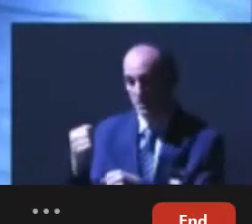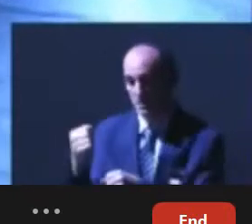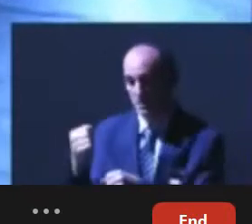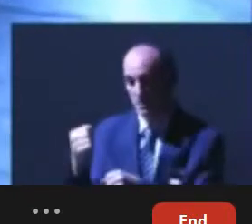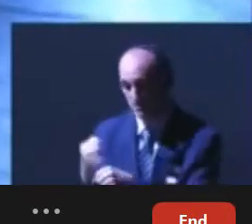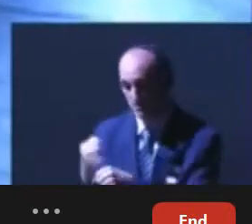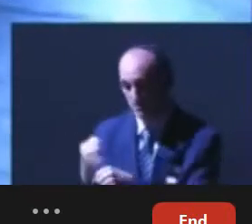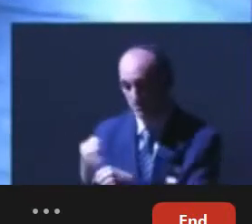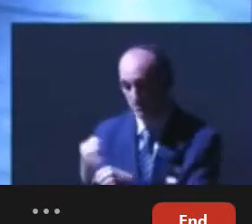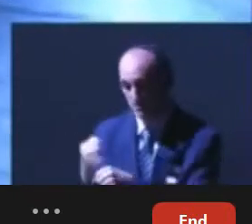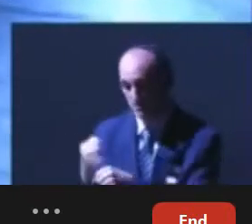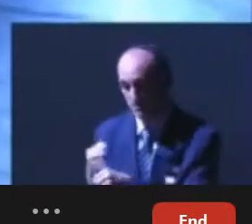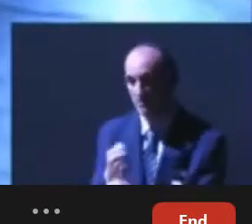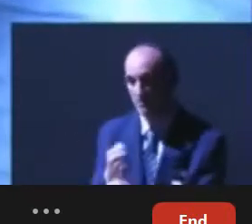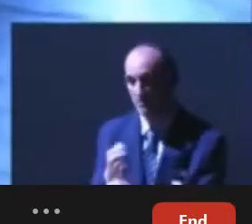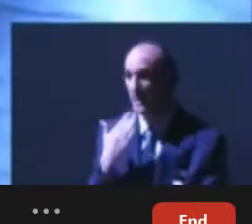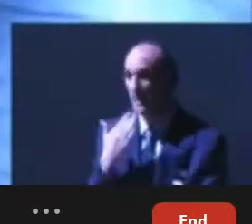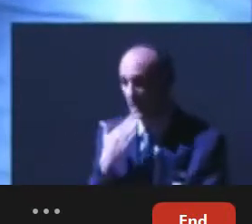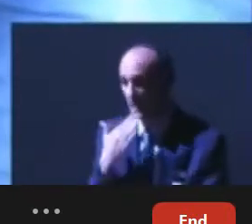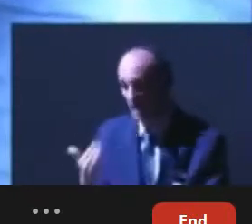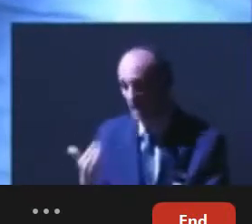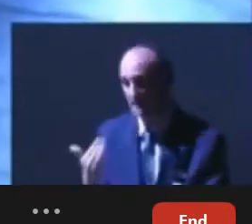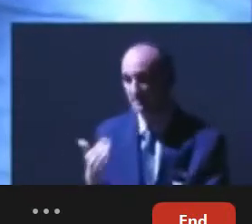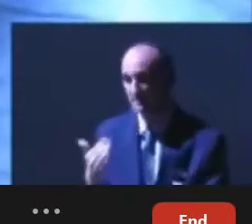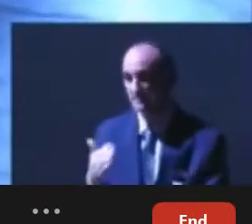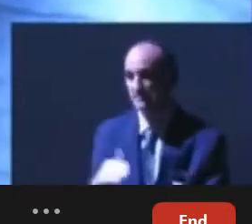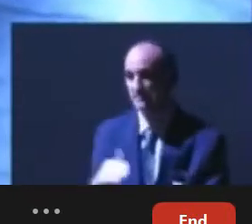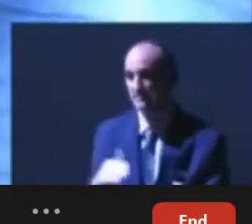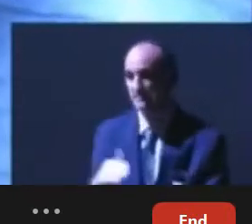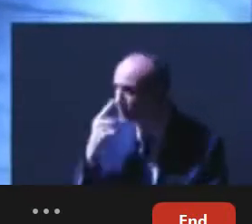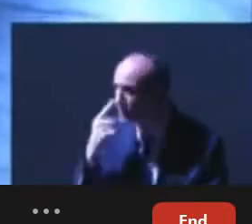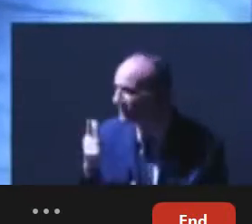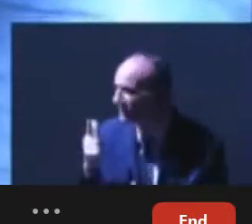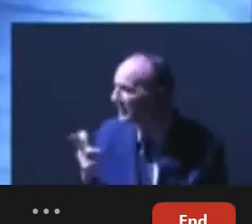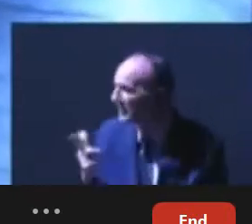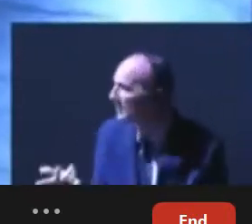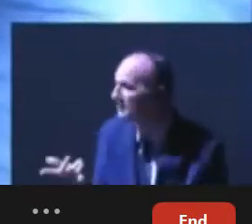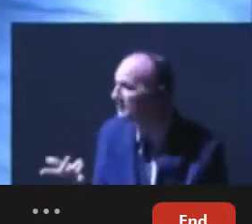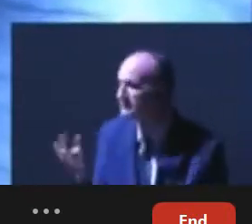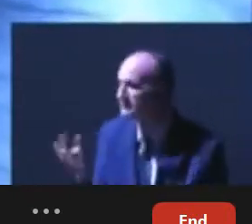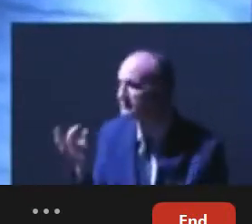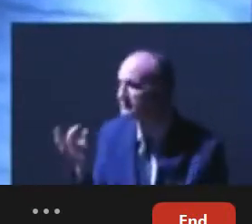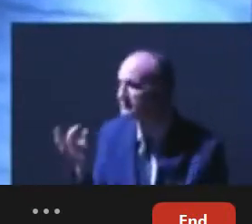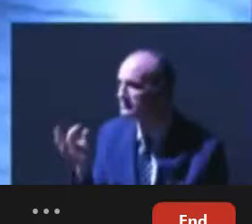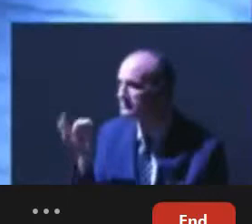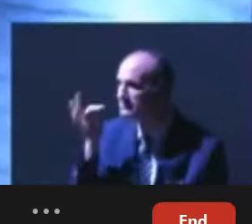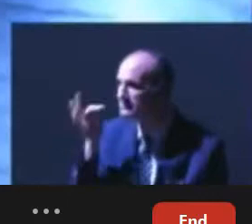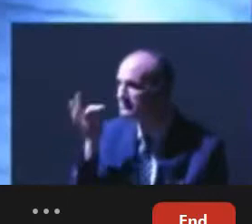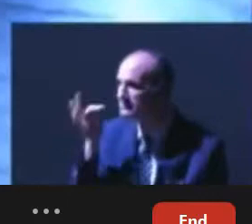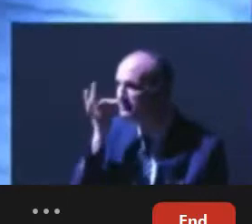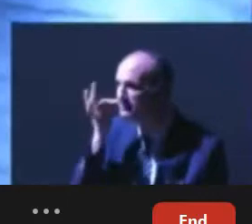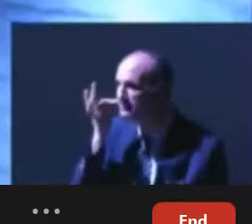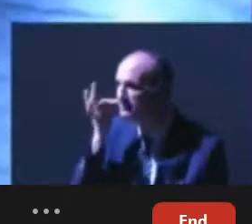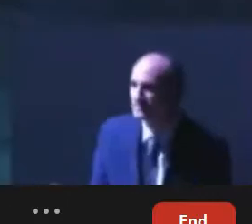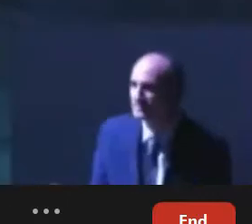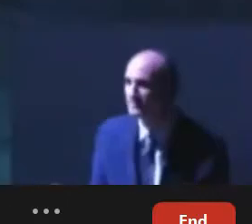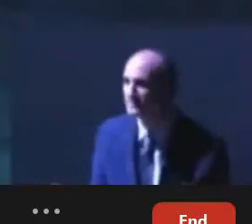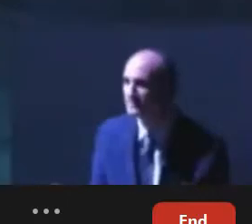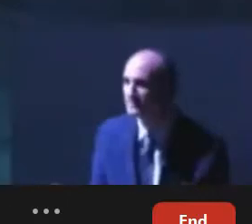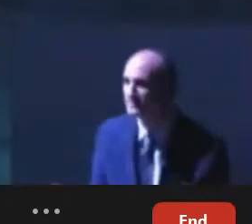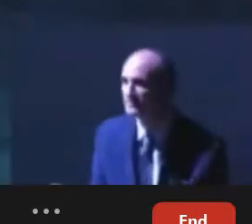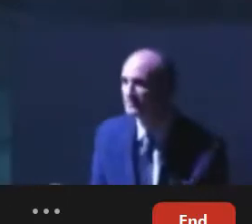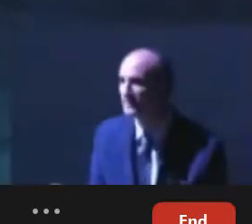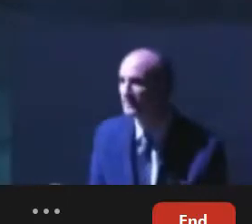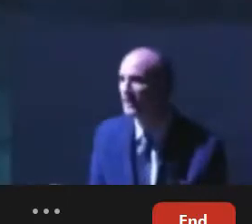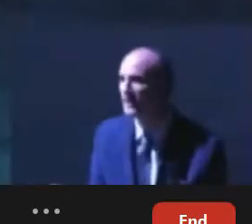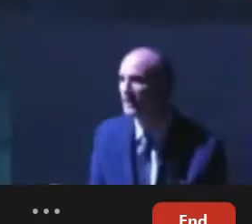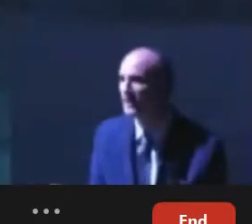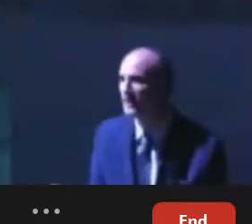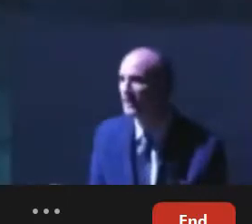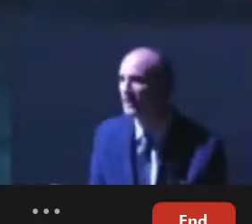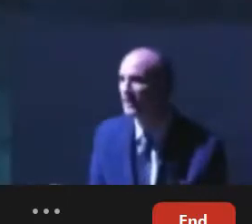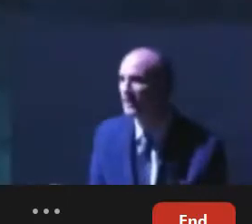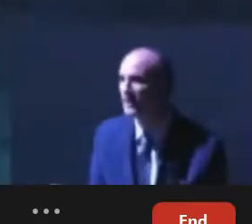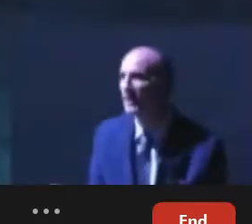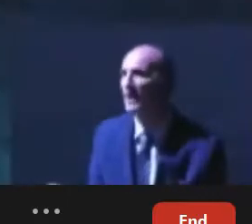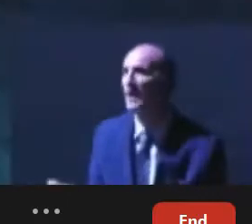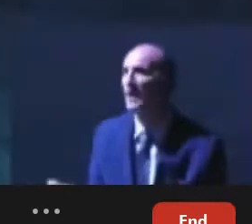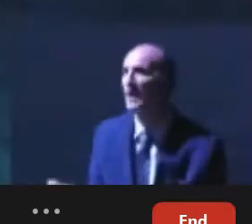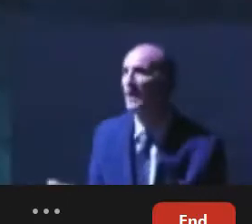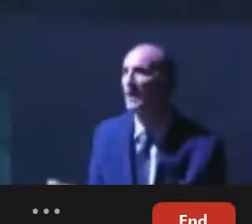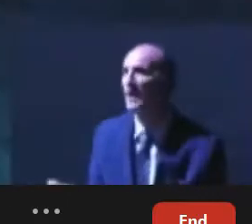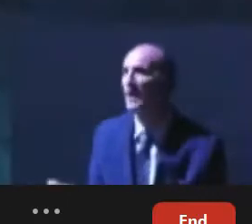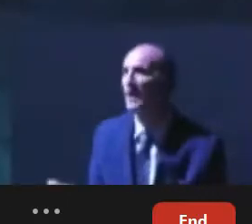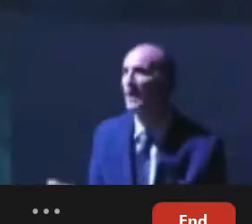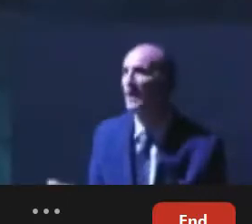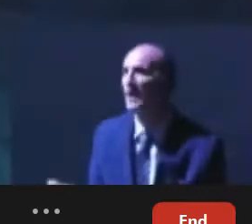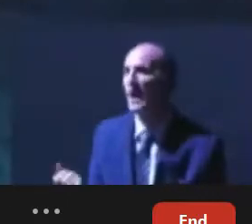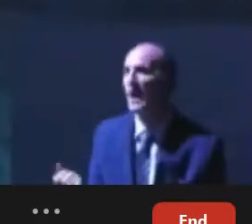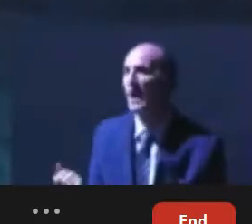với anh Baro, nhưng mà những thứ gì mà anh ấy làm, tôi muốn bày tỏ cảm ơn rất là lớn. Anh ấy đâu rồi nhỉ? Mọi người hân hô nè, hoan hô cho anh